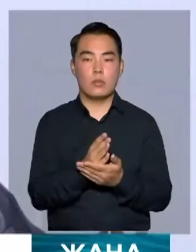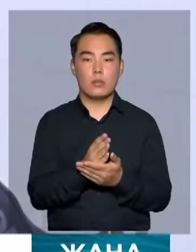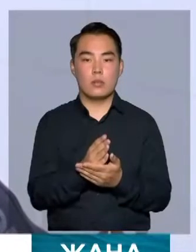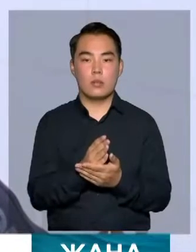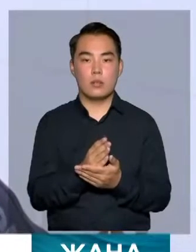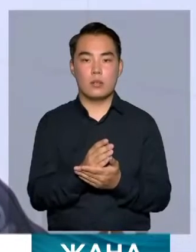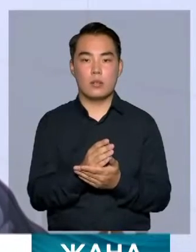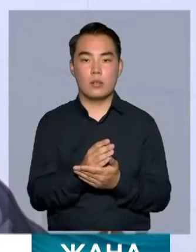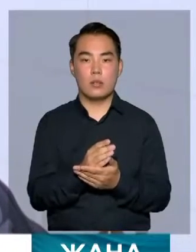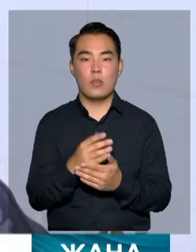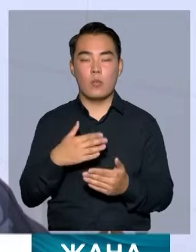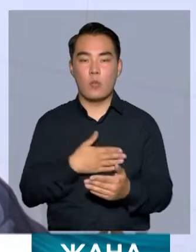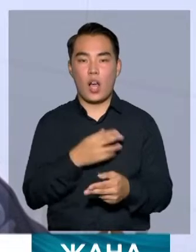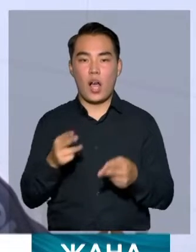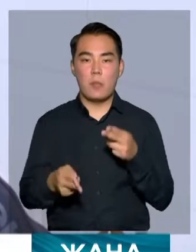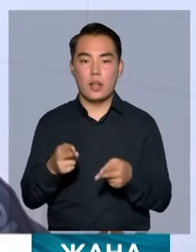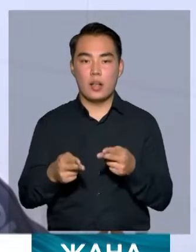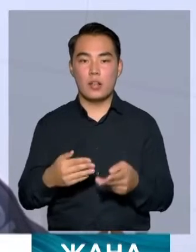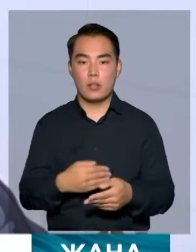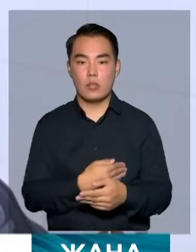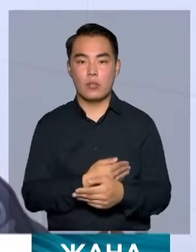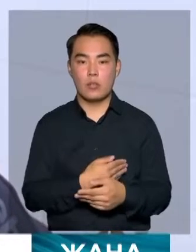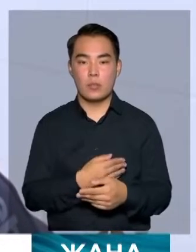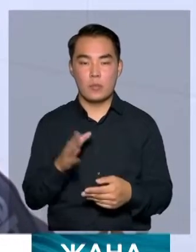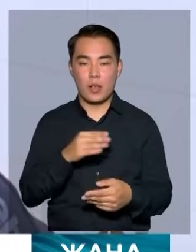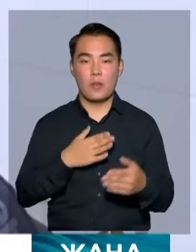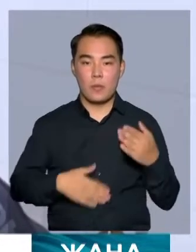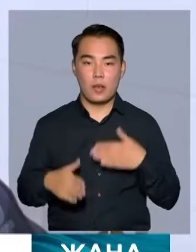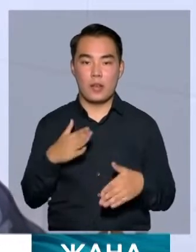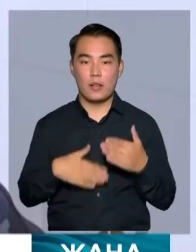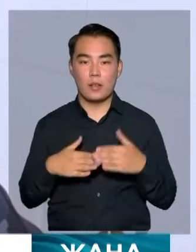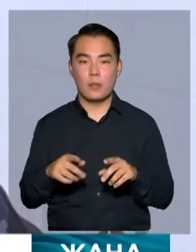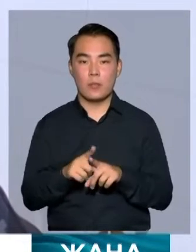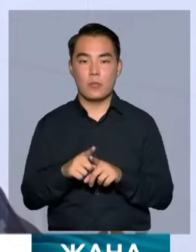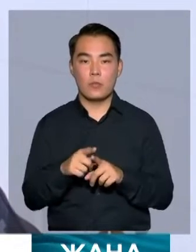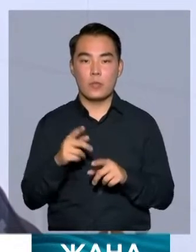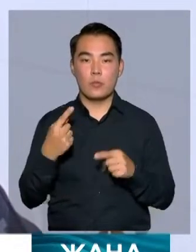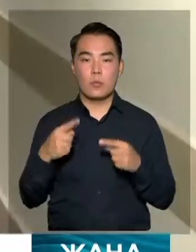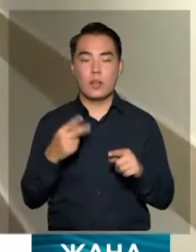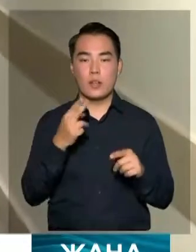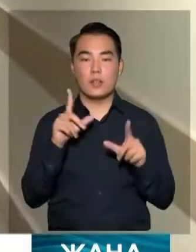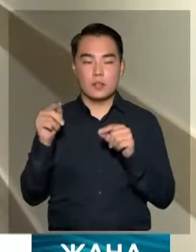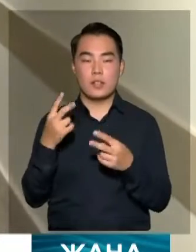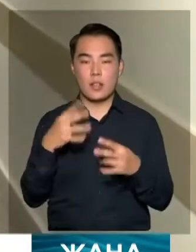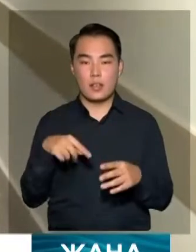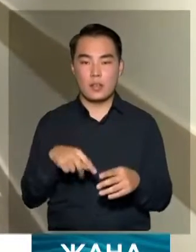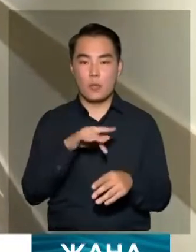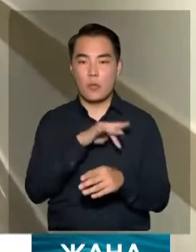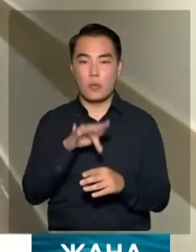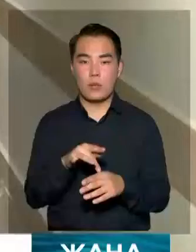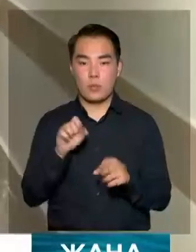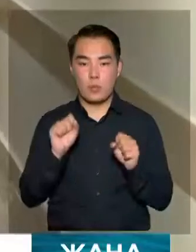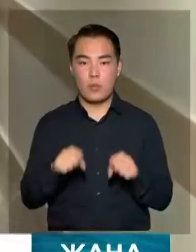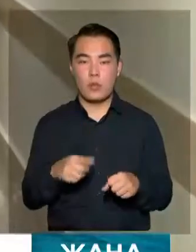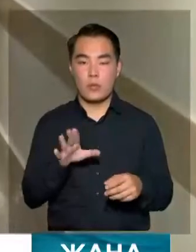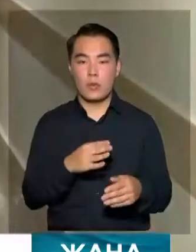қайттық. Операция жасатайын деп жатырмыз енді. Әрине қуанышты. Қала тұрғыны ретінде қуаншымыз. Елімізде құлақ мұрын